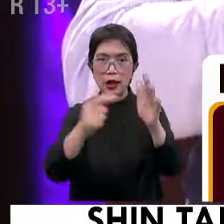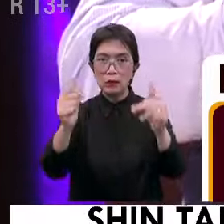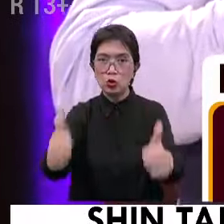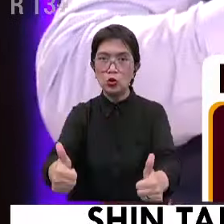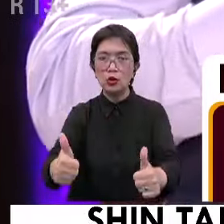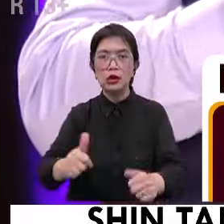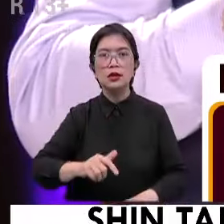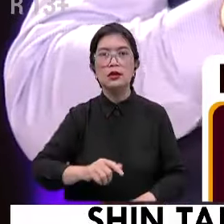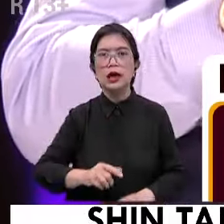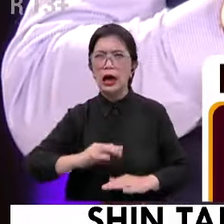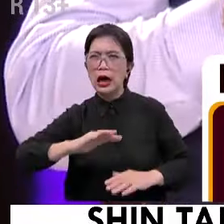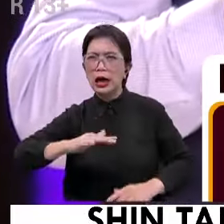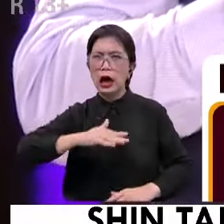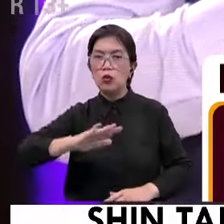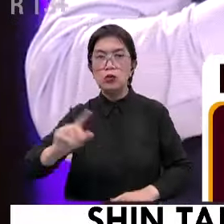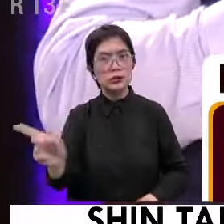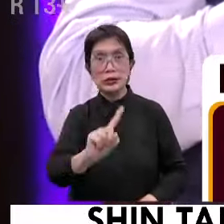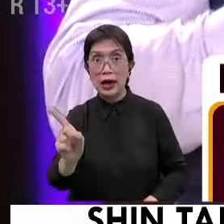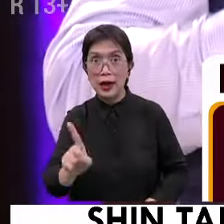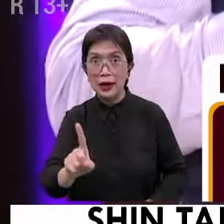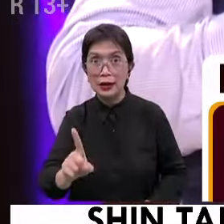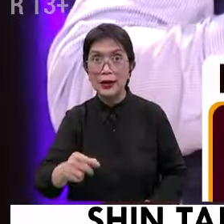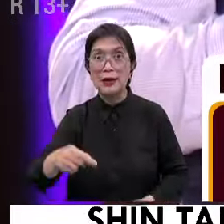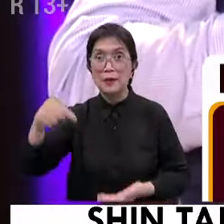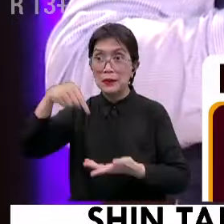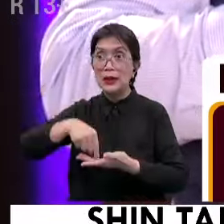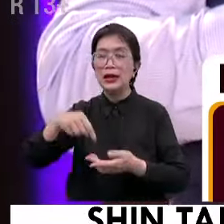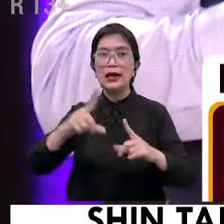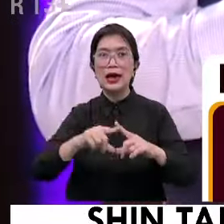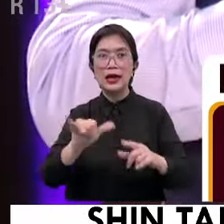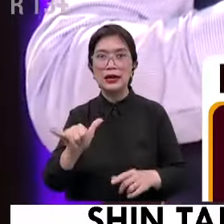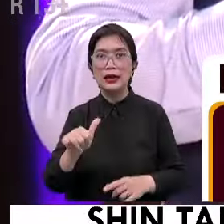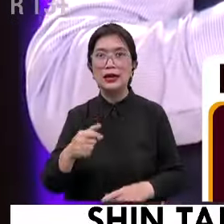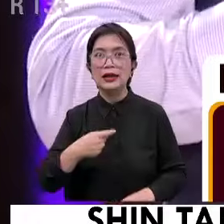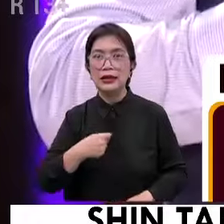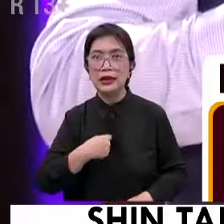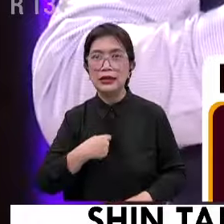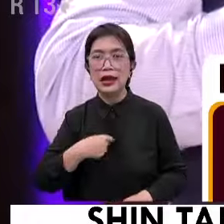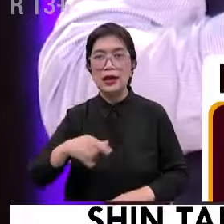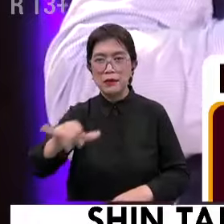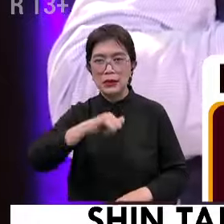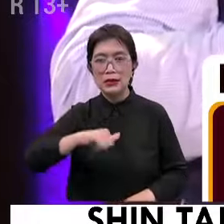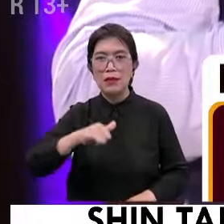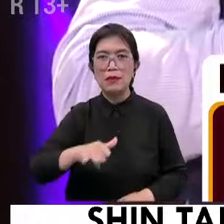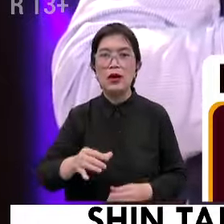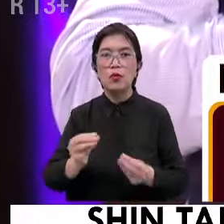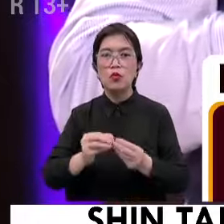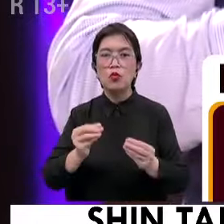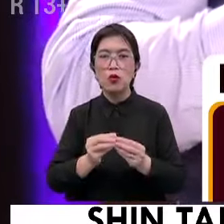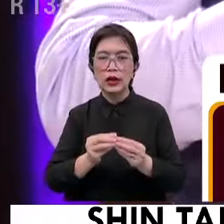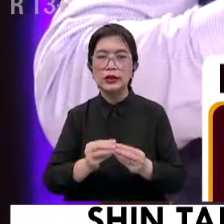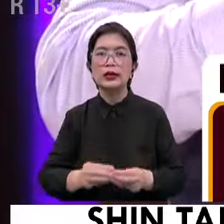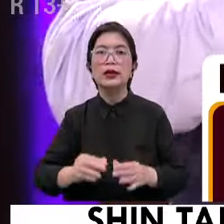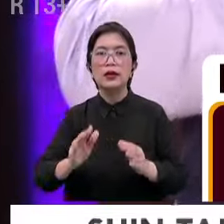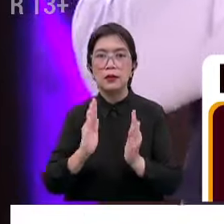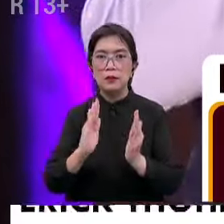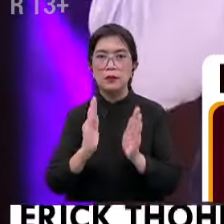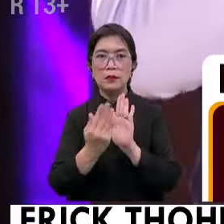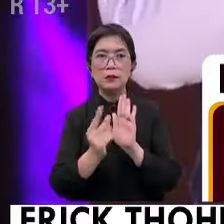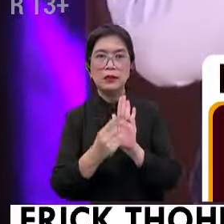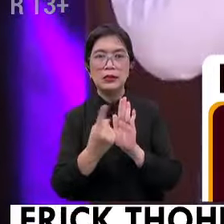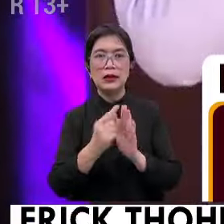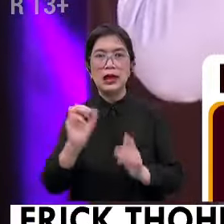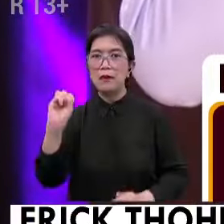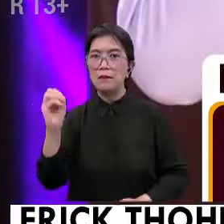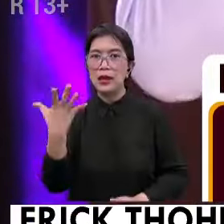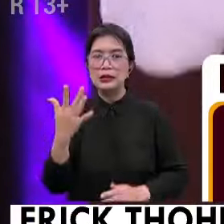Jangan ragu memilih AY. Kita bersama wujudkan Mimika Mas aman, mandiri, dan